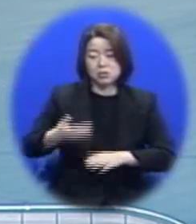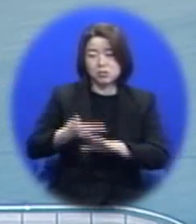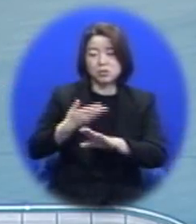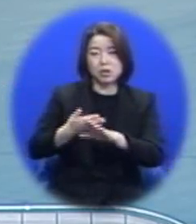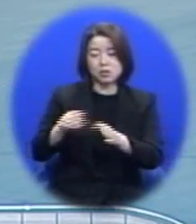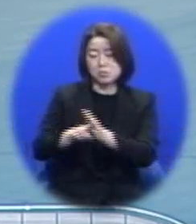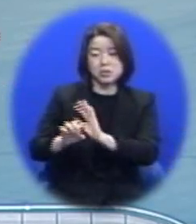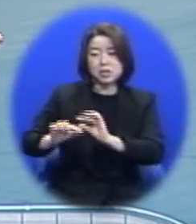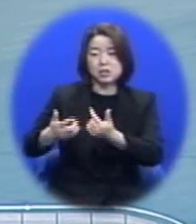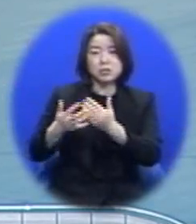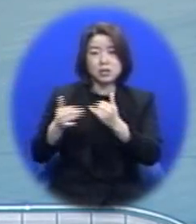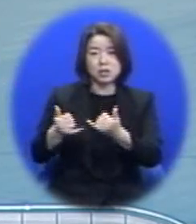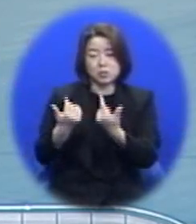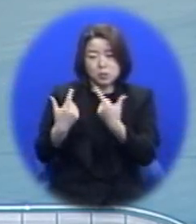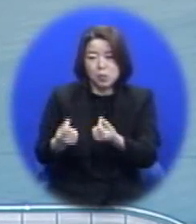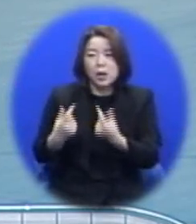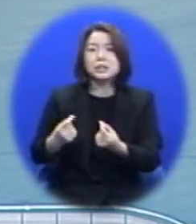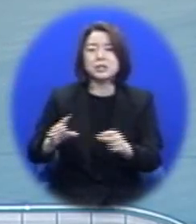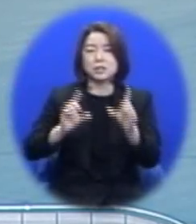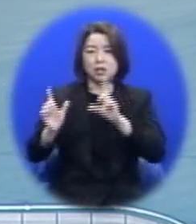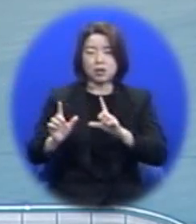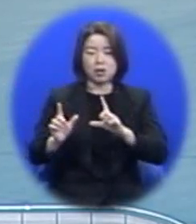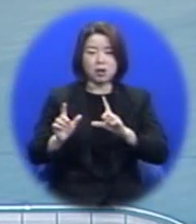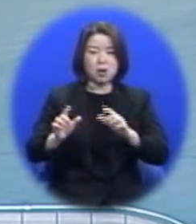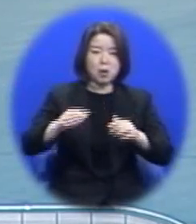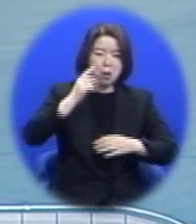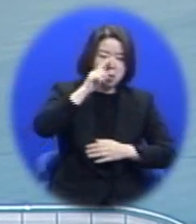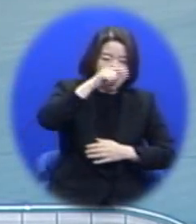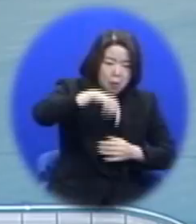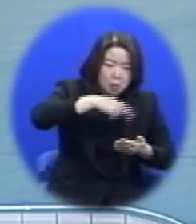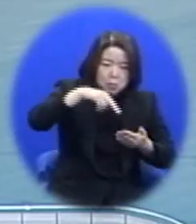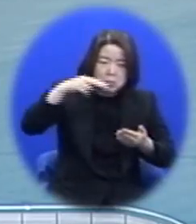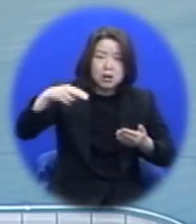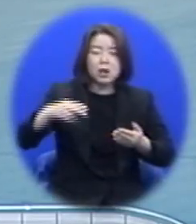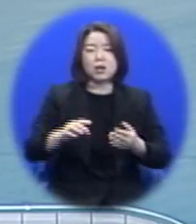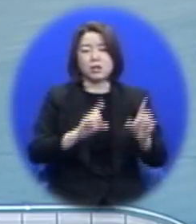뭐 방탕한 술자리에도 같이 참석하고 성매매도 하고